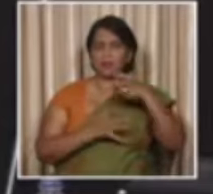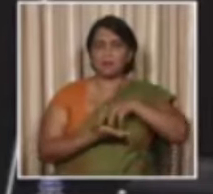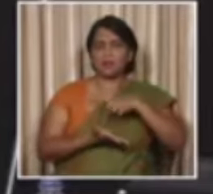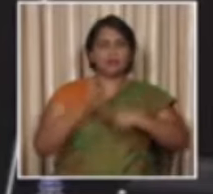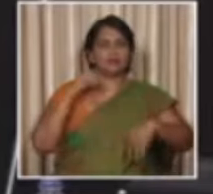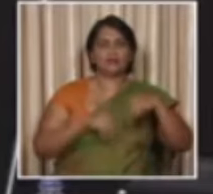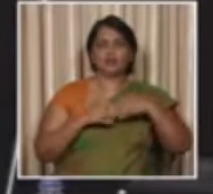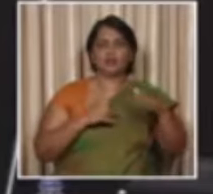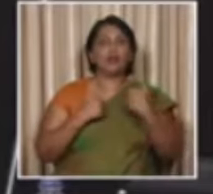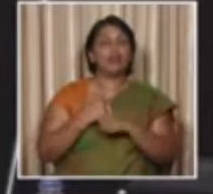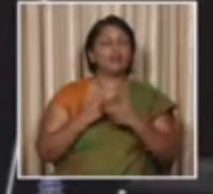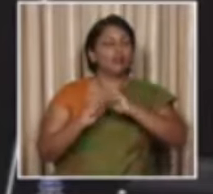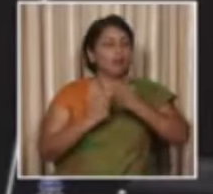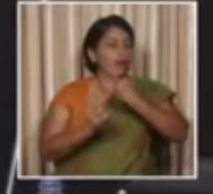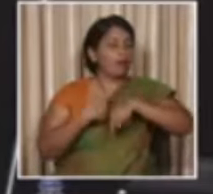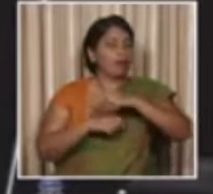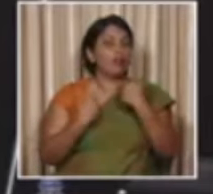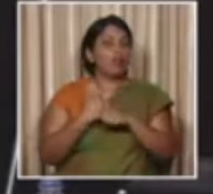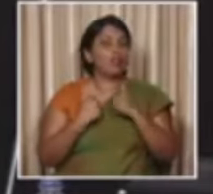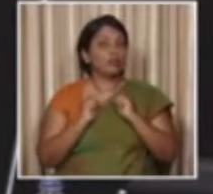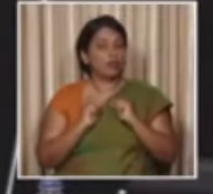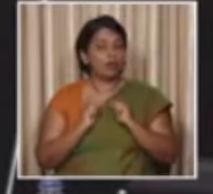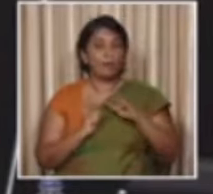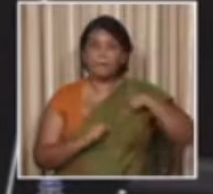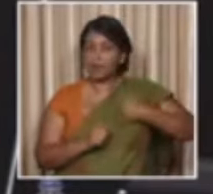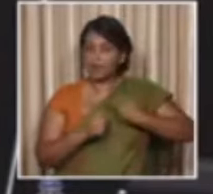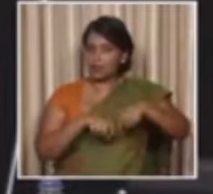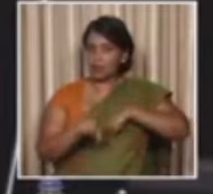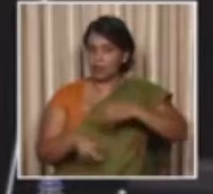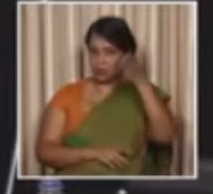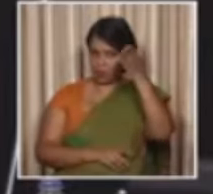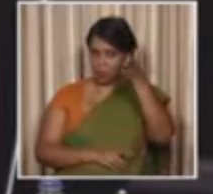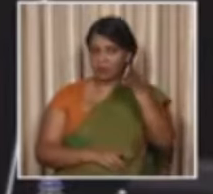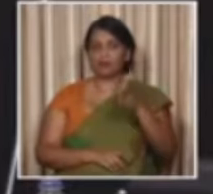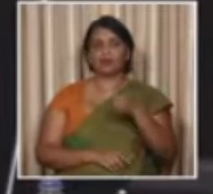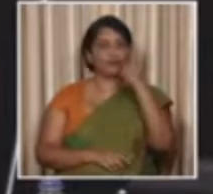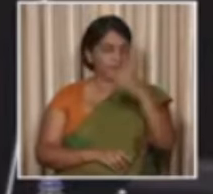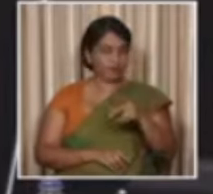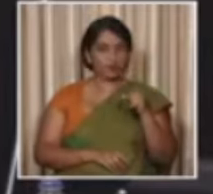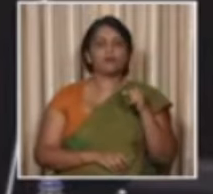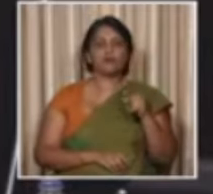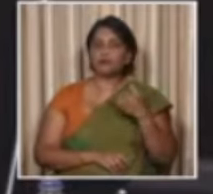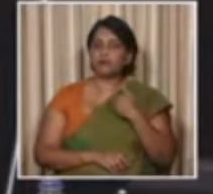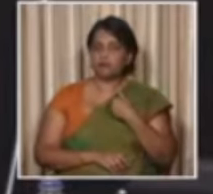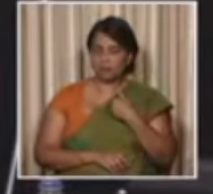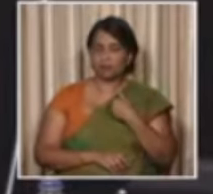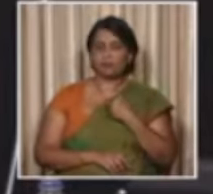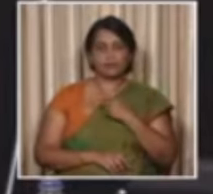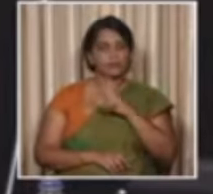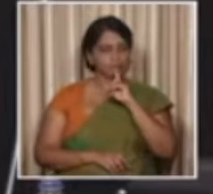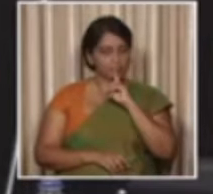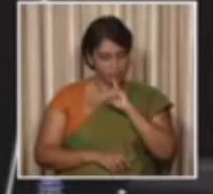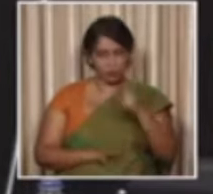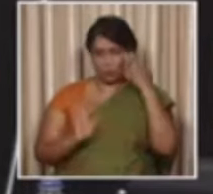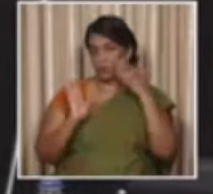බෑ. කවුද හැදුවේ අවුල? අවුල හැදුවේ ප්‍රධානී ඔබතුමා. ඉතින් ඒක නිසා මම මේ කියන්නම්